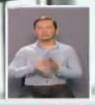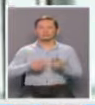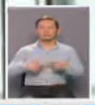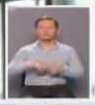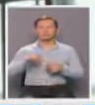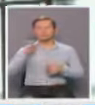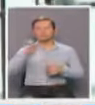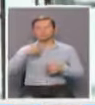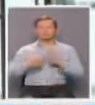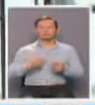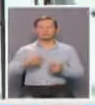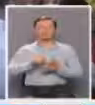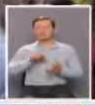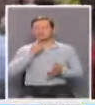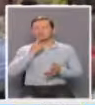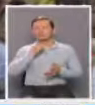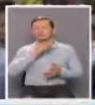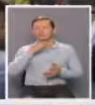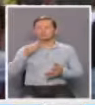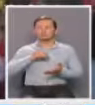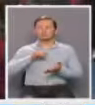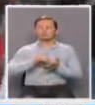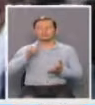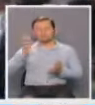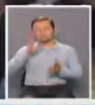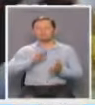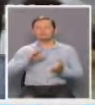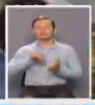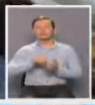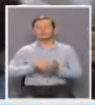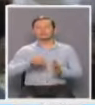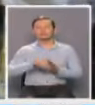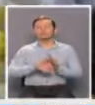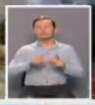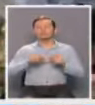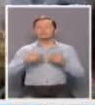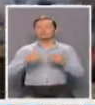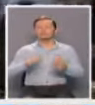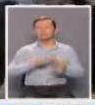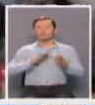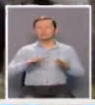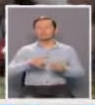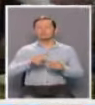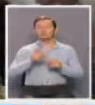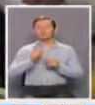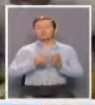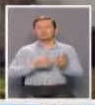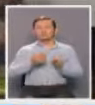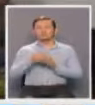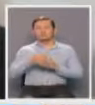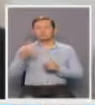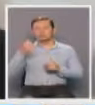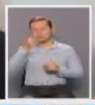Ғасырға жуық ғұмырында талай қиындық пен қуаныштың дәмін қатар татты. Кулагин орта мектебін тәмамдаған бозбала 1944